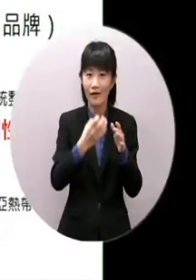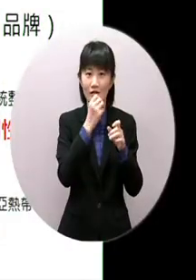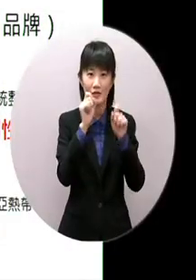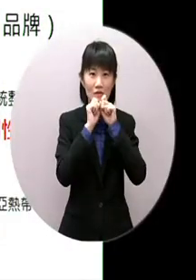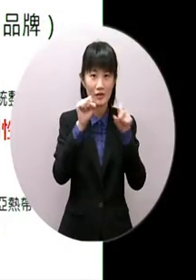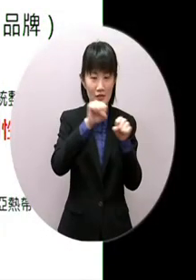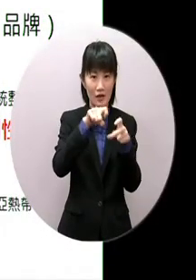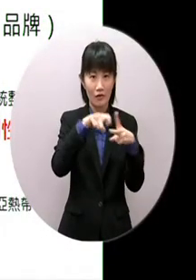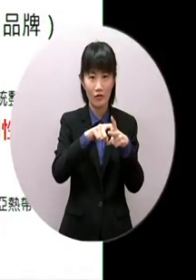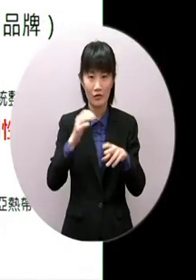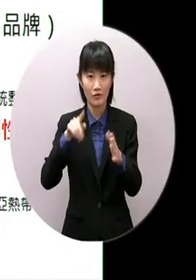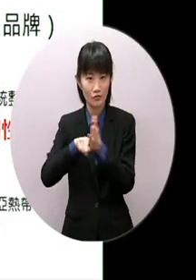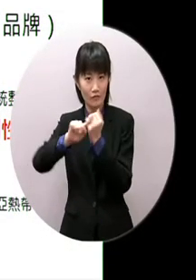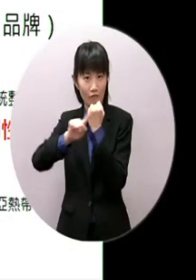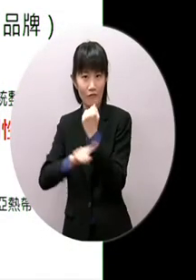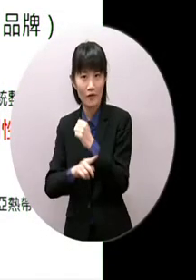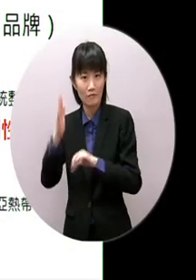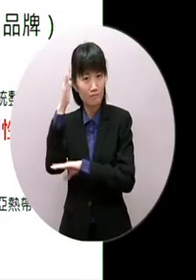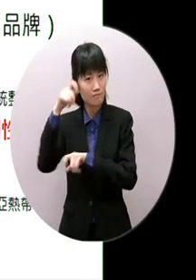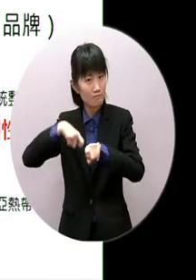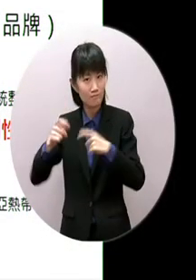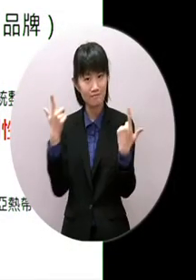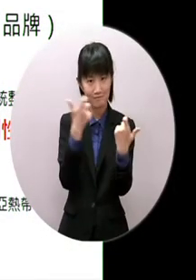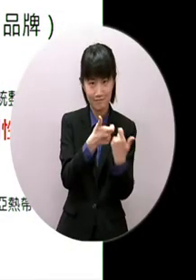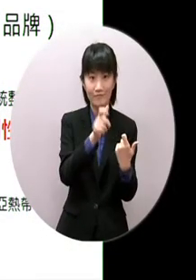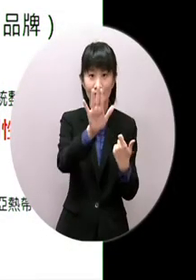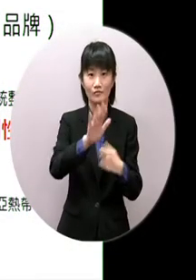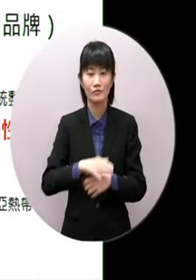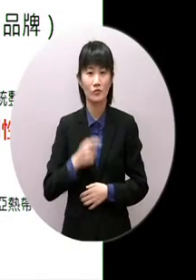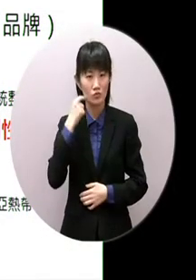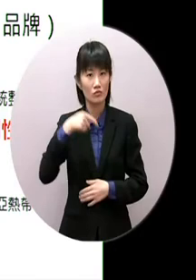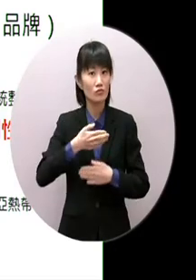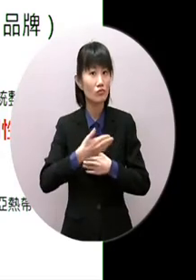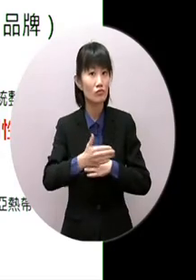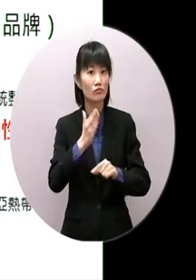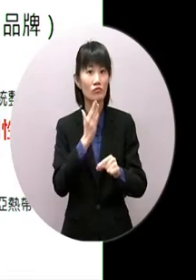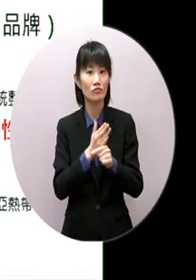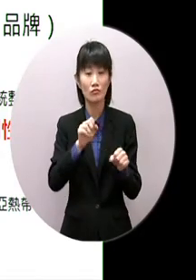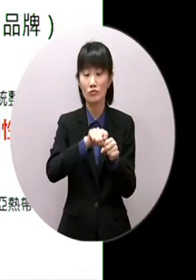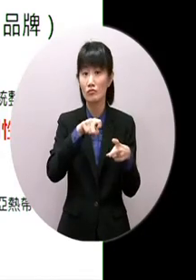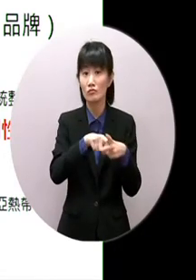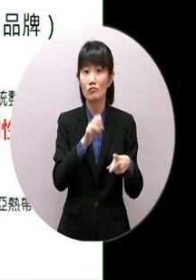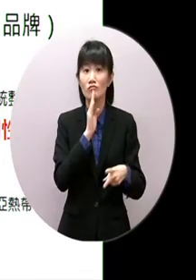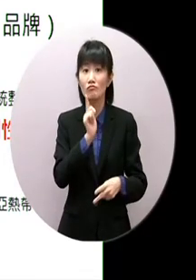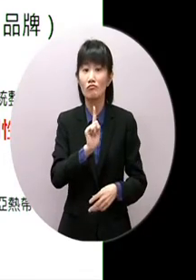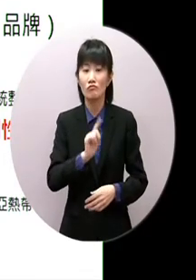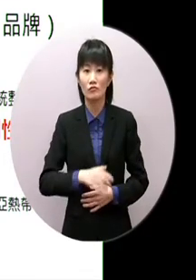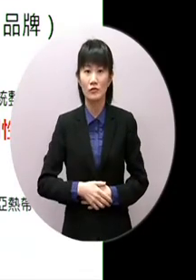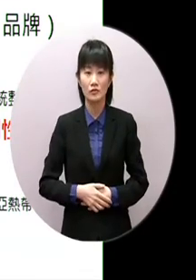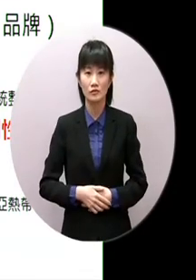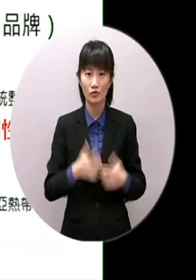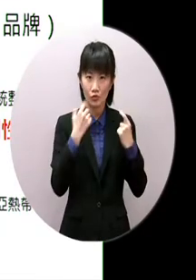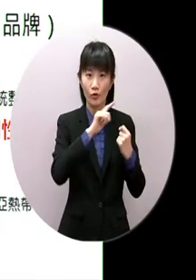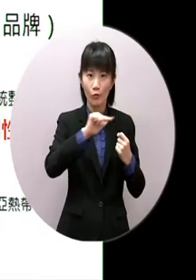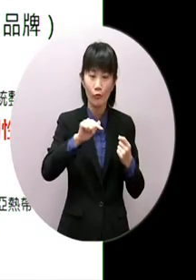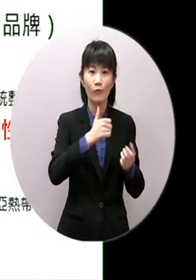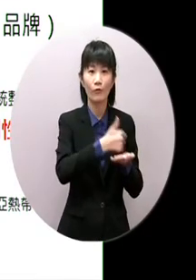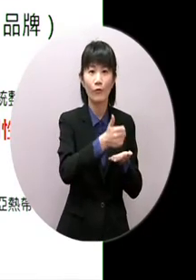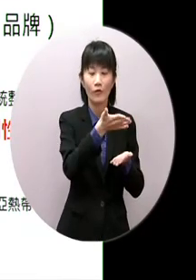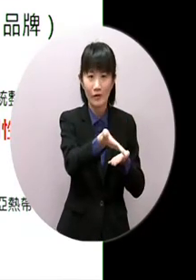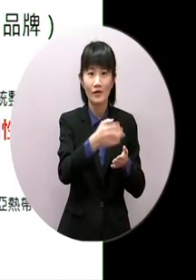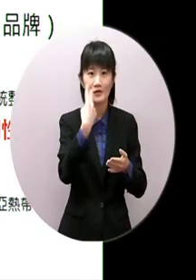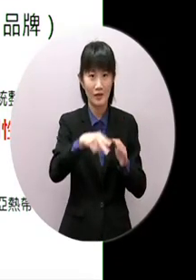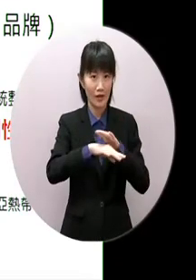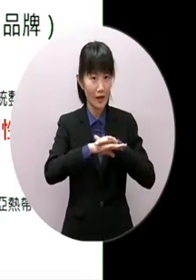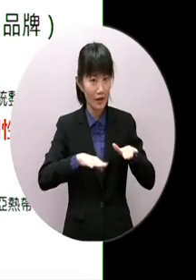制定专法？我觉得这个很重要。那在这个重要的过程呢，加工的前提是原材料之外，它的安全